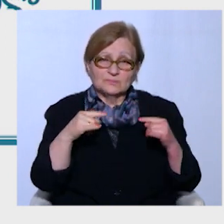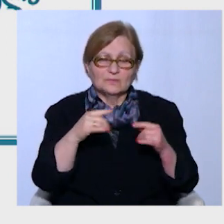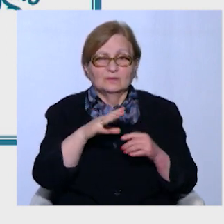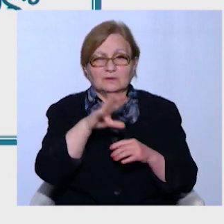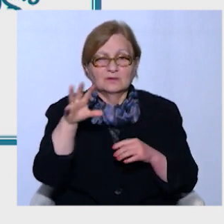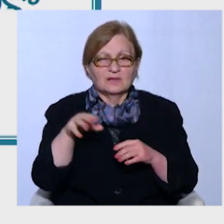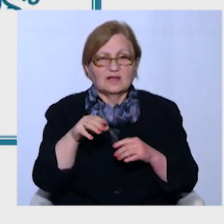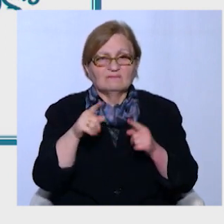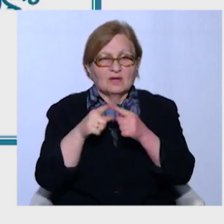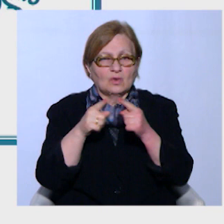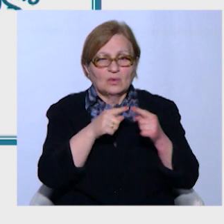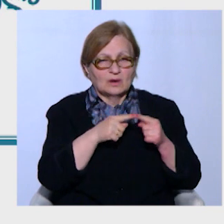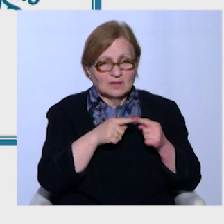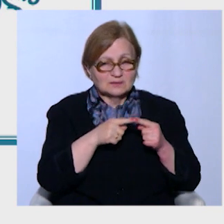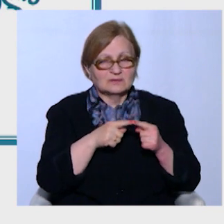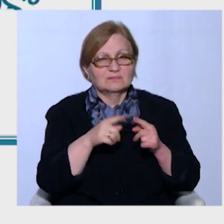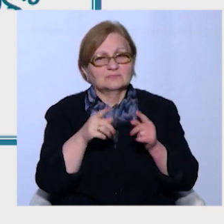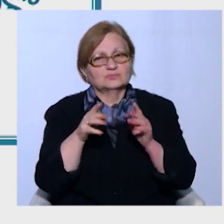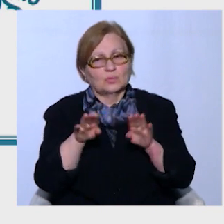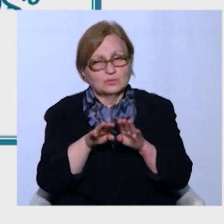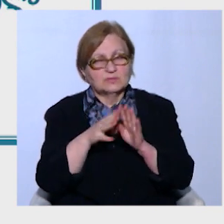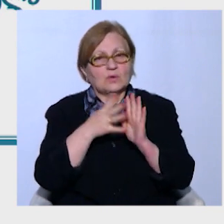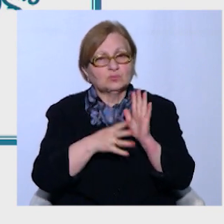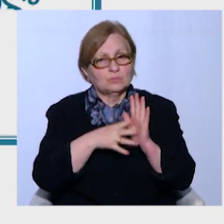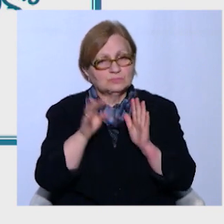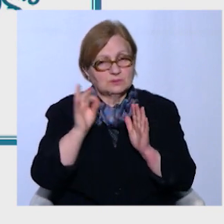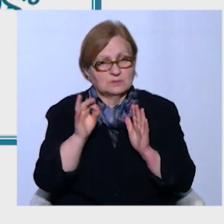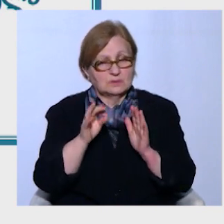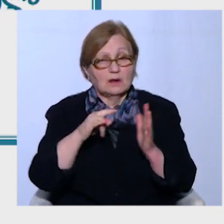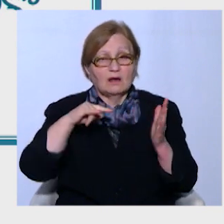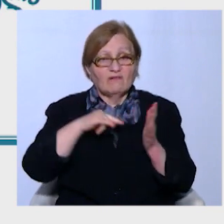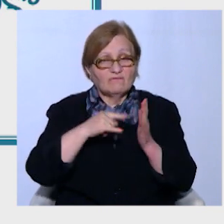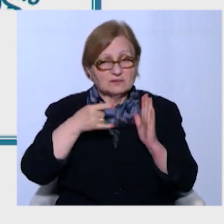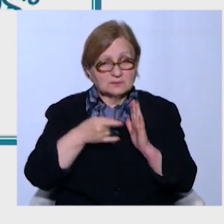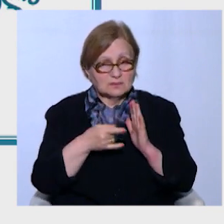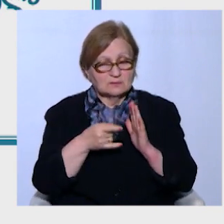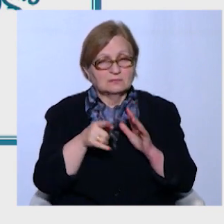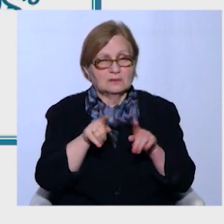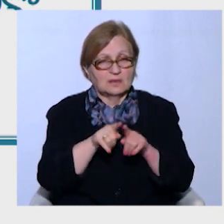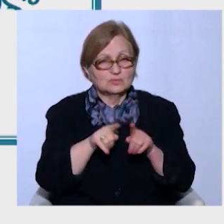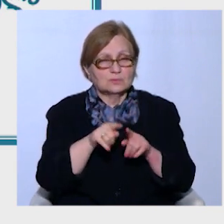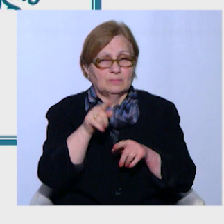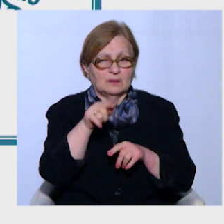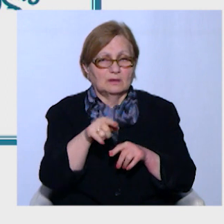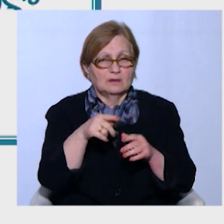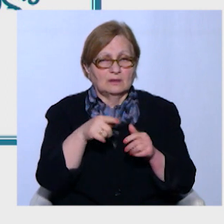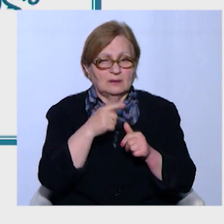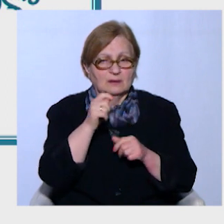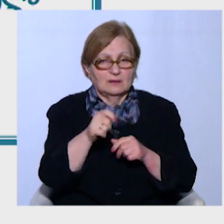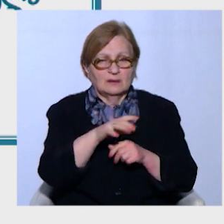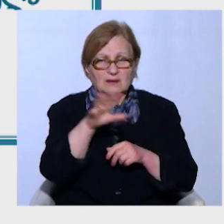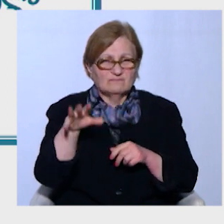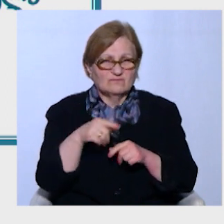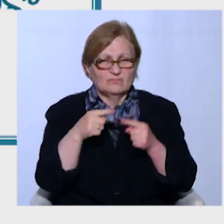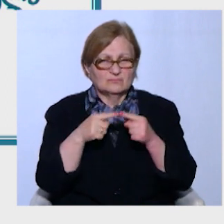ყველა კუთხე ტოლია და თითო კუთხე 90 გრადუსის ტოლია. კვადრატი ეწოდება ისეთ პარალელოგრამს, რომლის ყველა კუთხე